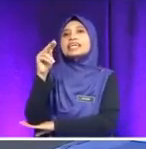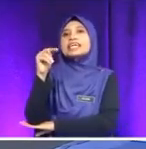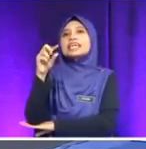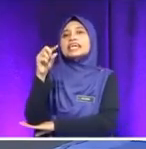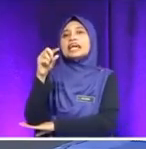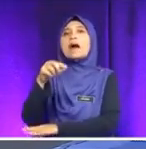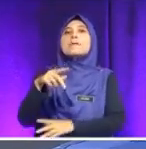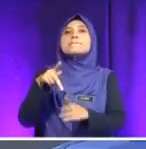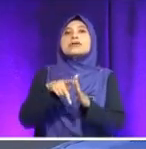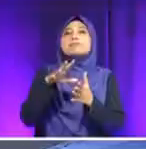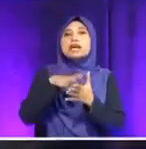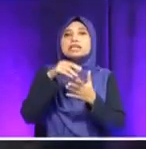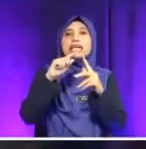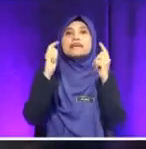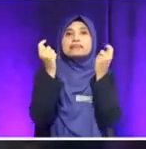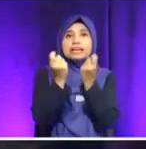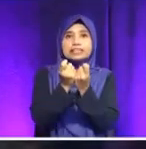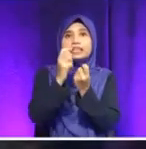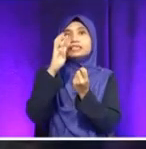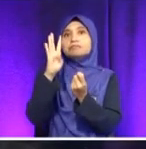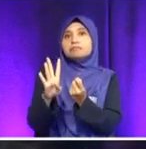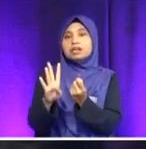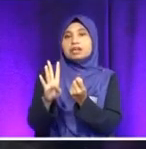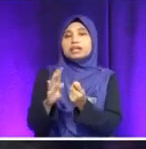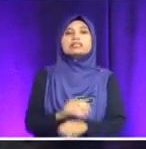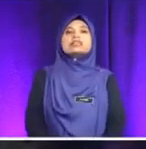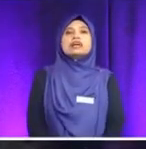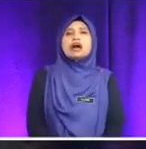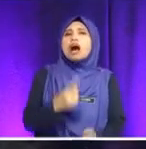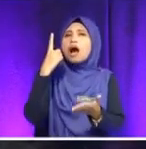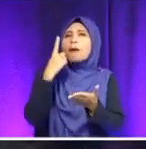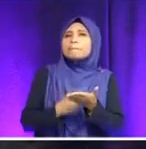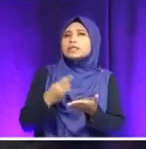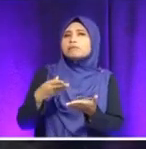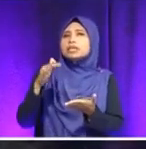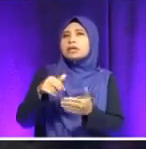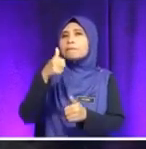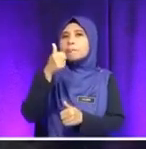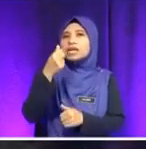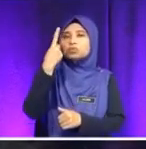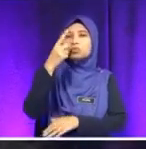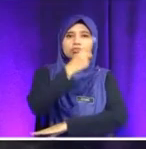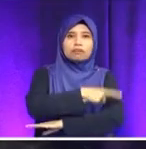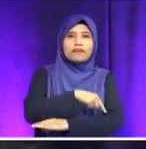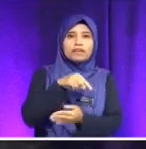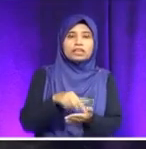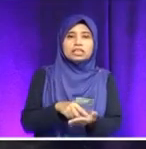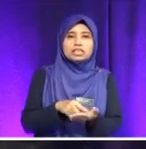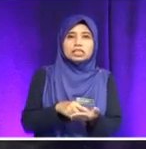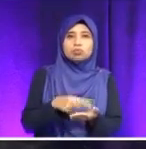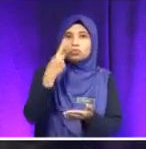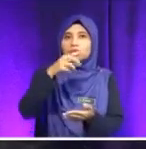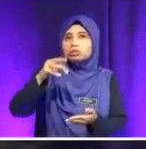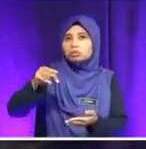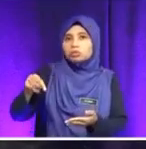akan kita pelajari? Baik cikgu, untuk segmen kali ini, apakah perkara yang menarik akan cikgu kongsikan bersama dengan kita dan juga murid-murid di rumah